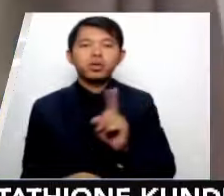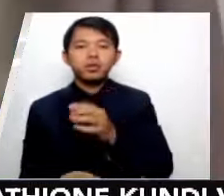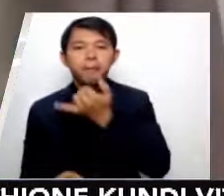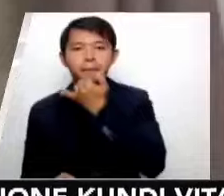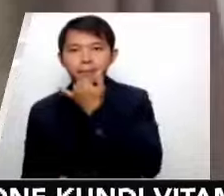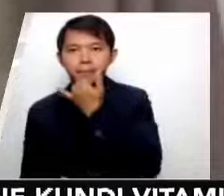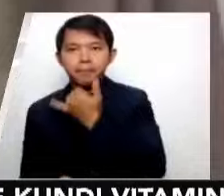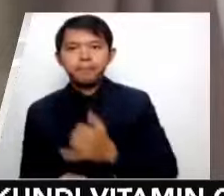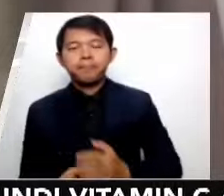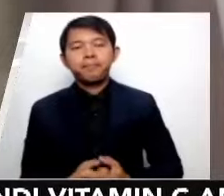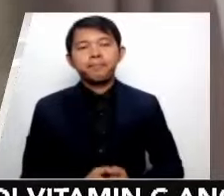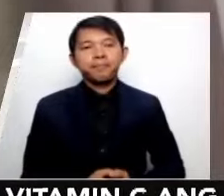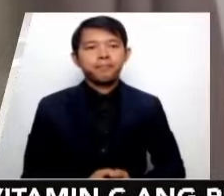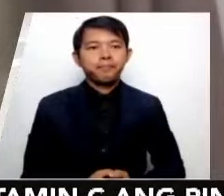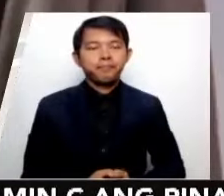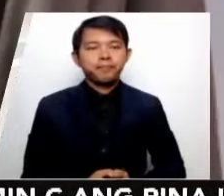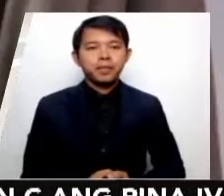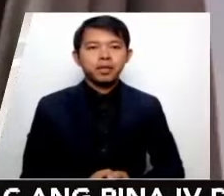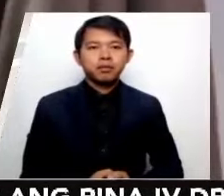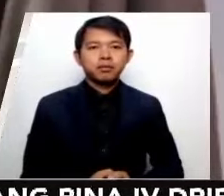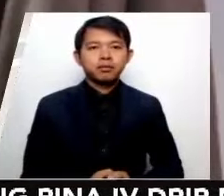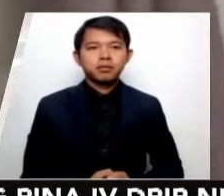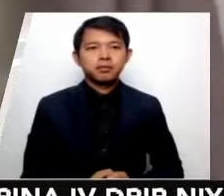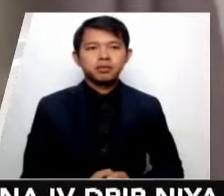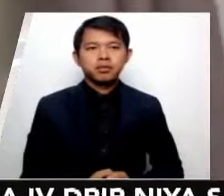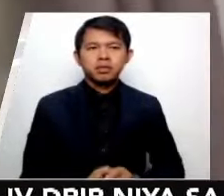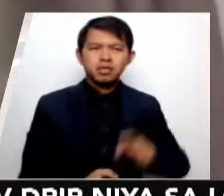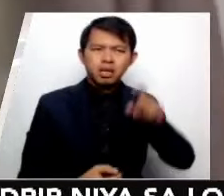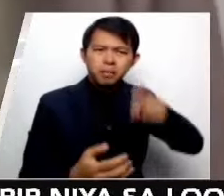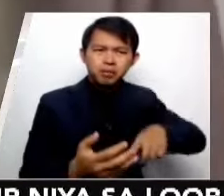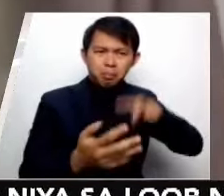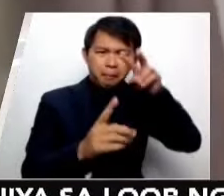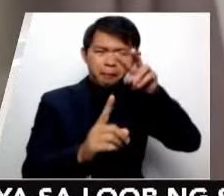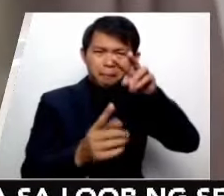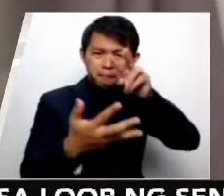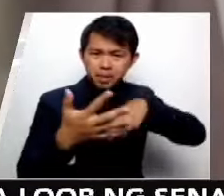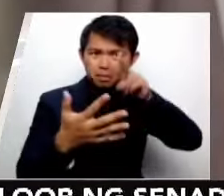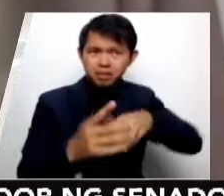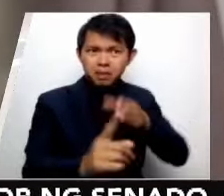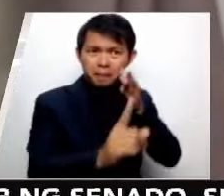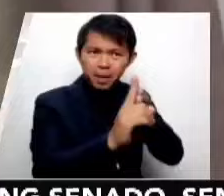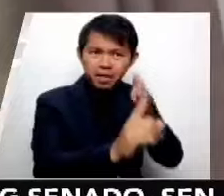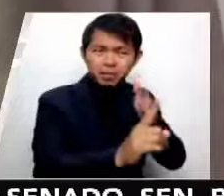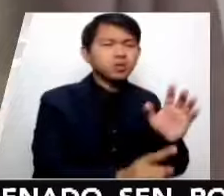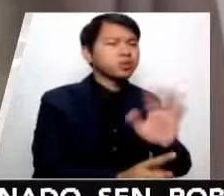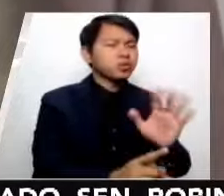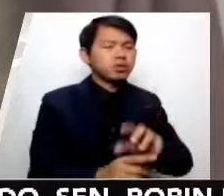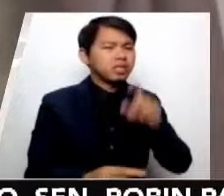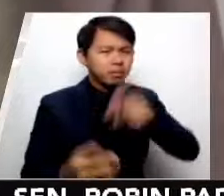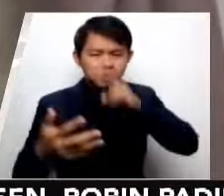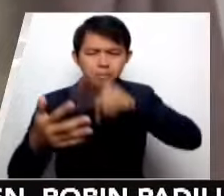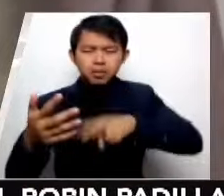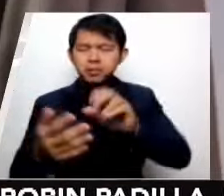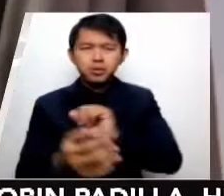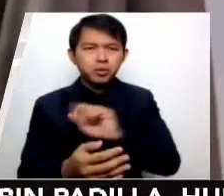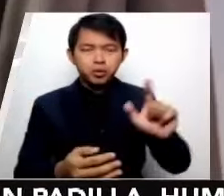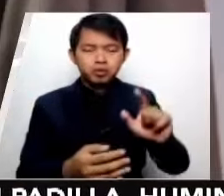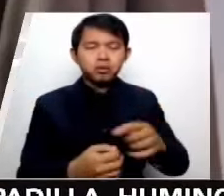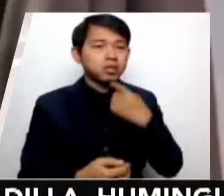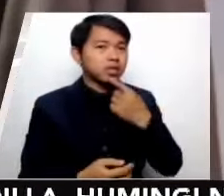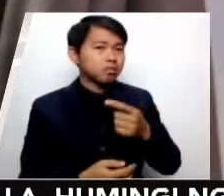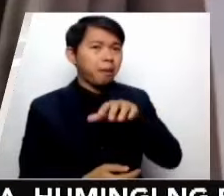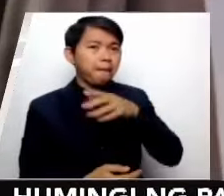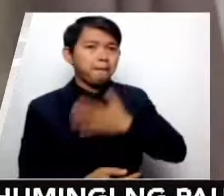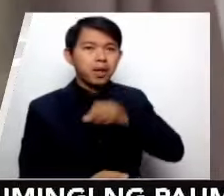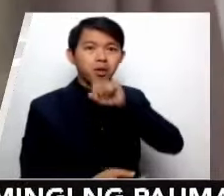Huwag kayong magbabasa yung isa lang bagay. Basahin nyo lahat. Ang turo sa akin ng lola ko, sabi niya, magbasa ka ng kahit na ano. At ikaw